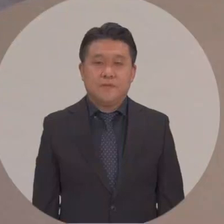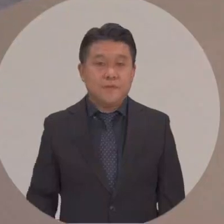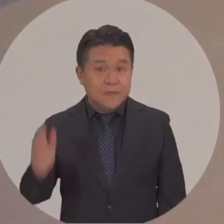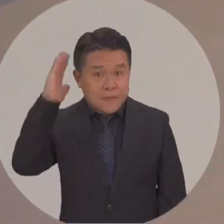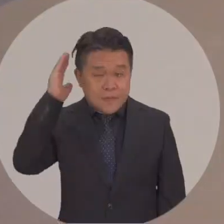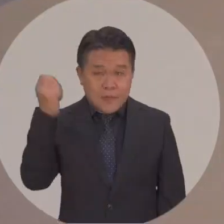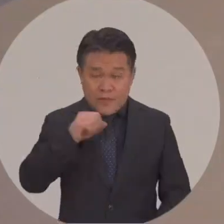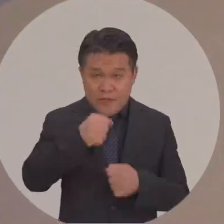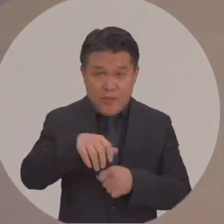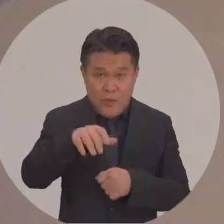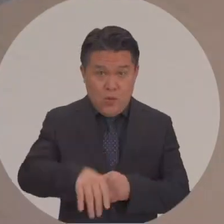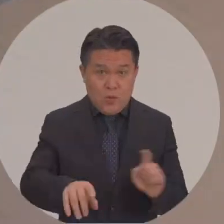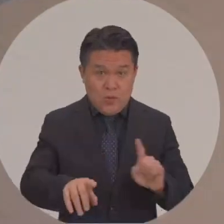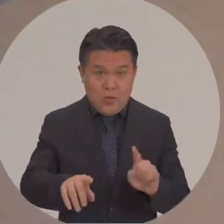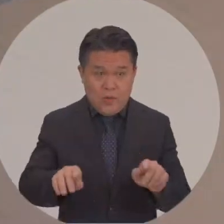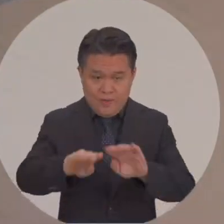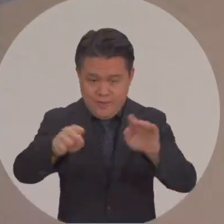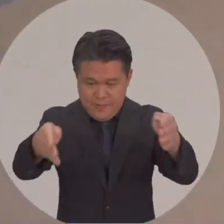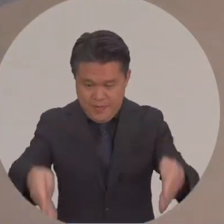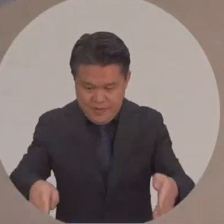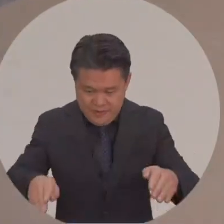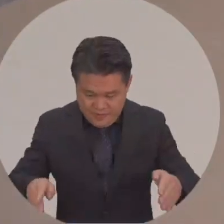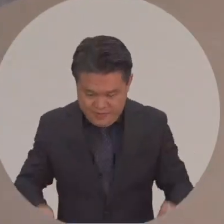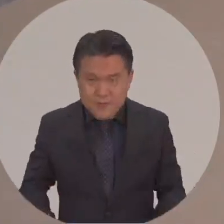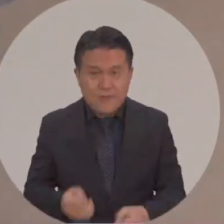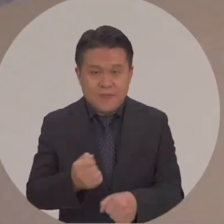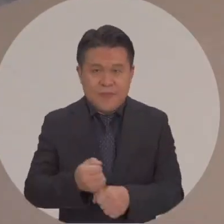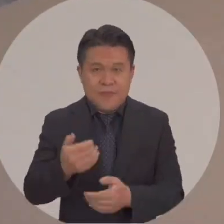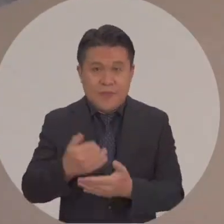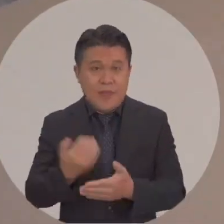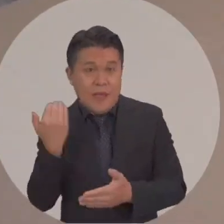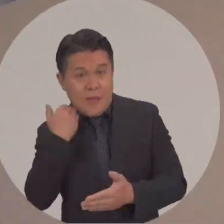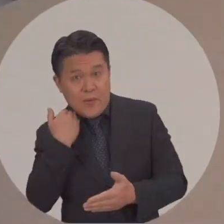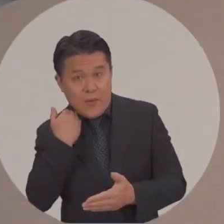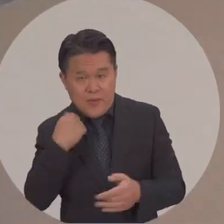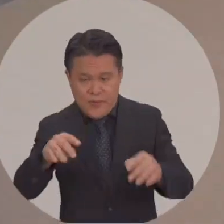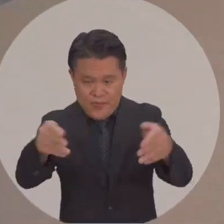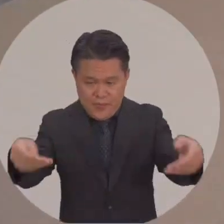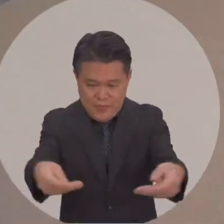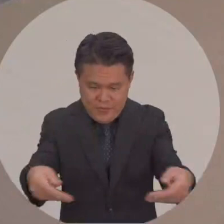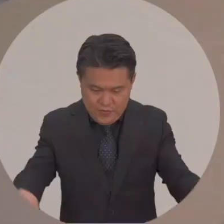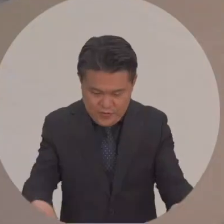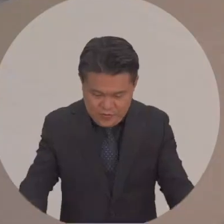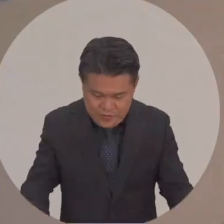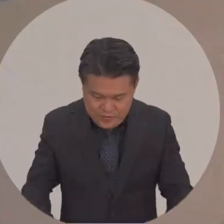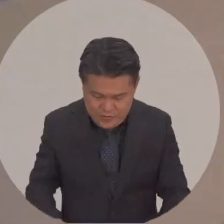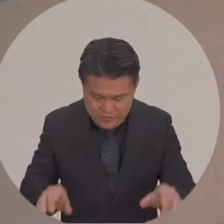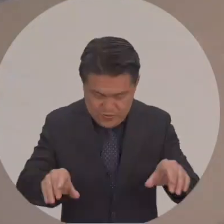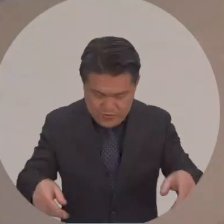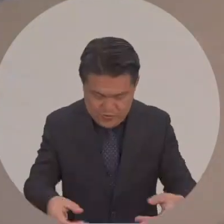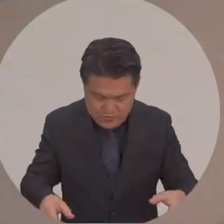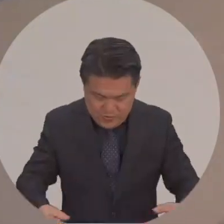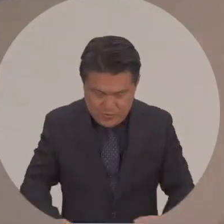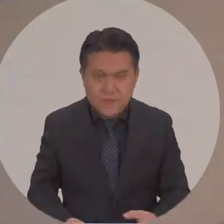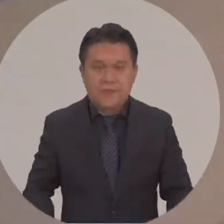침대 머리 및 다리 쪽 시트는 각을 만들어 남는 부분을 보이지 않게 매트리스 안에